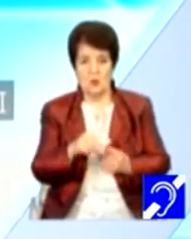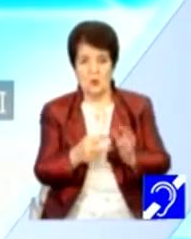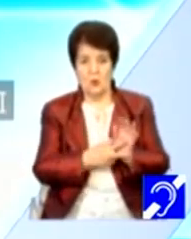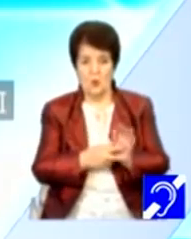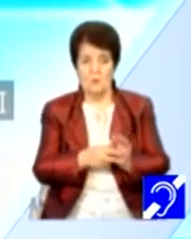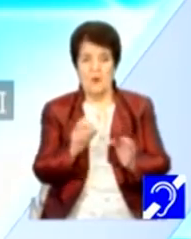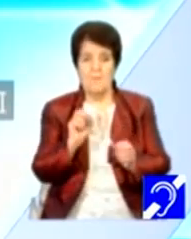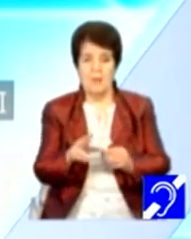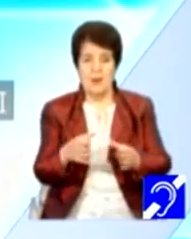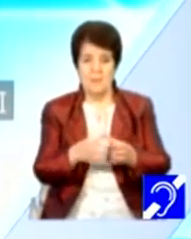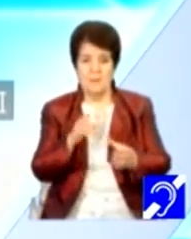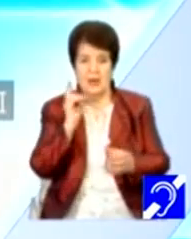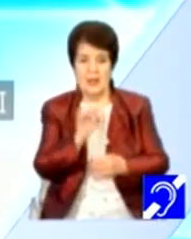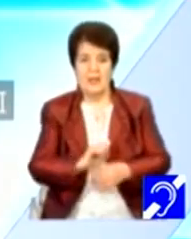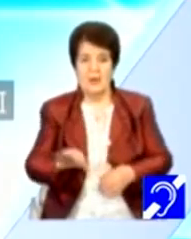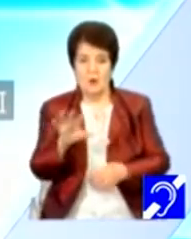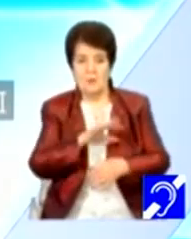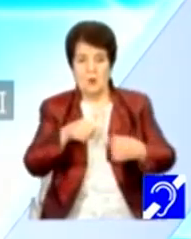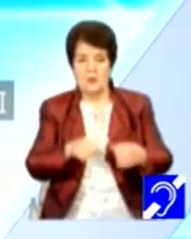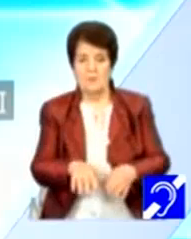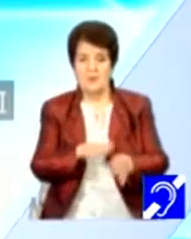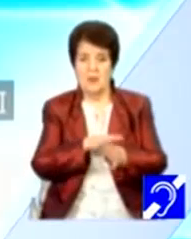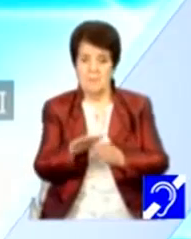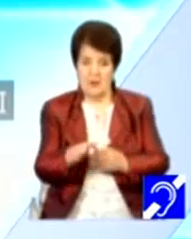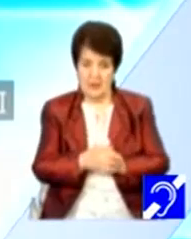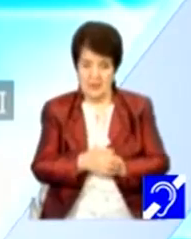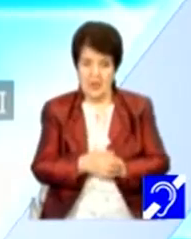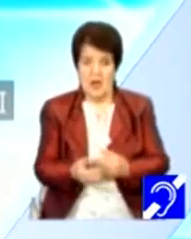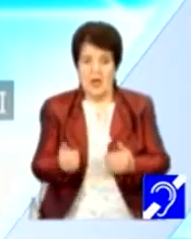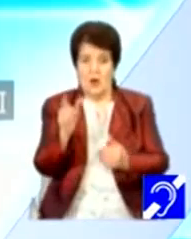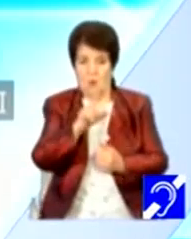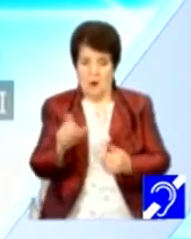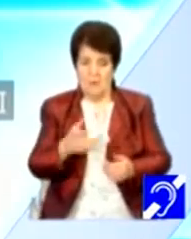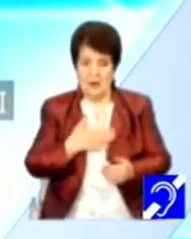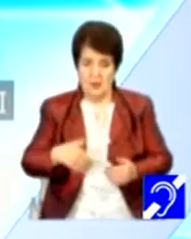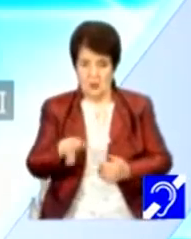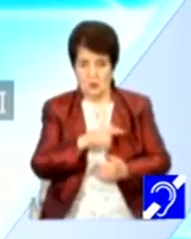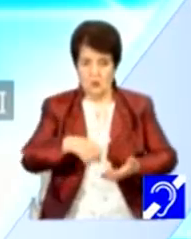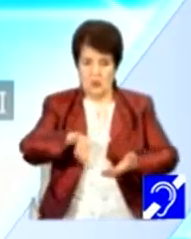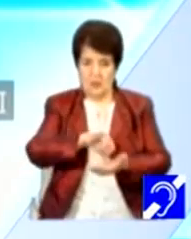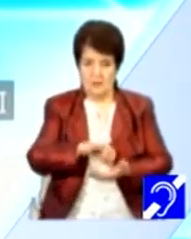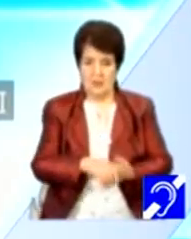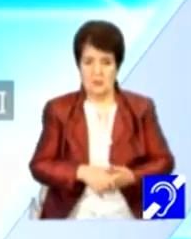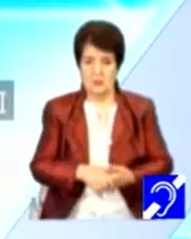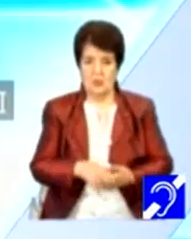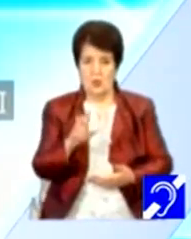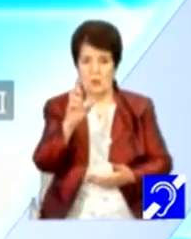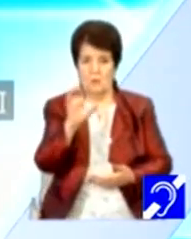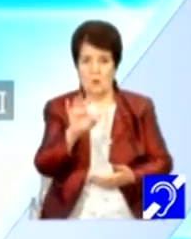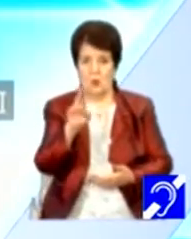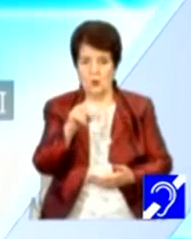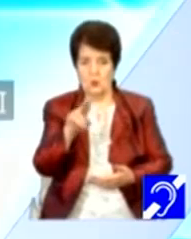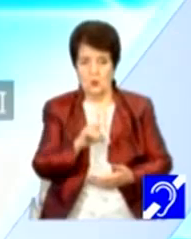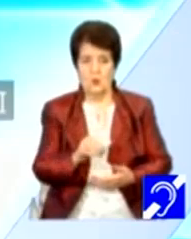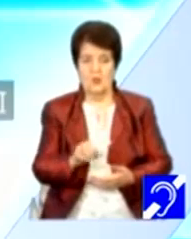este membru al Partidului Verde European cu drepturi depline și noi avem colegii noștri reprezentați în bordul Partidului